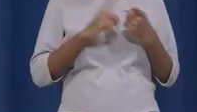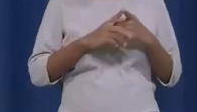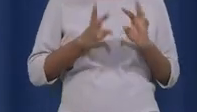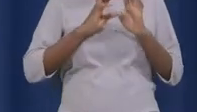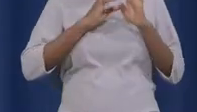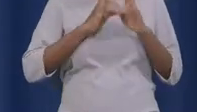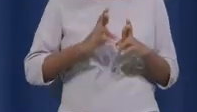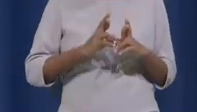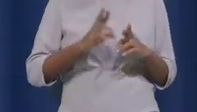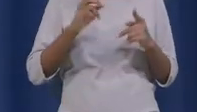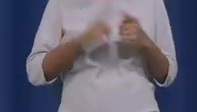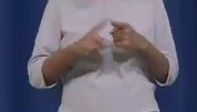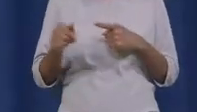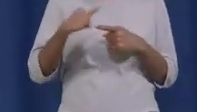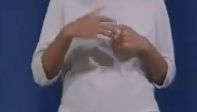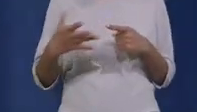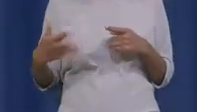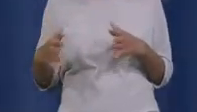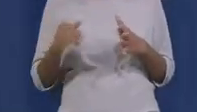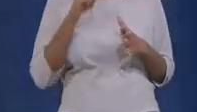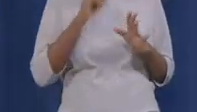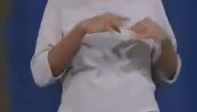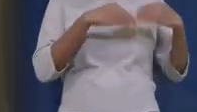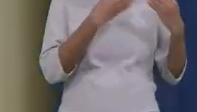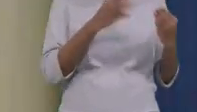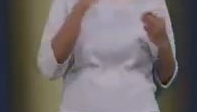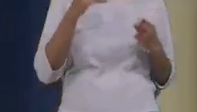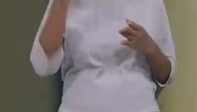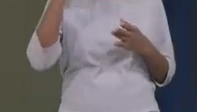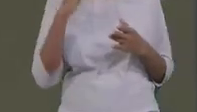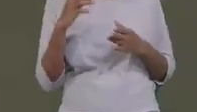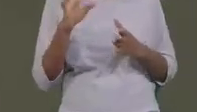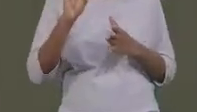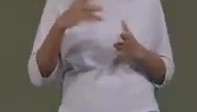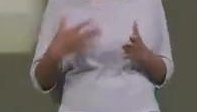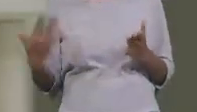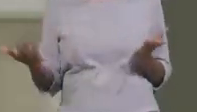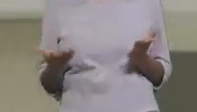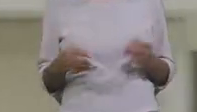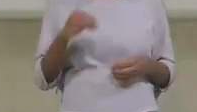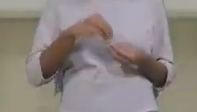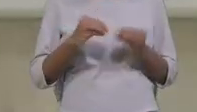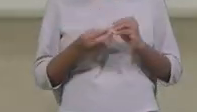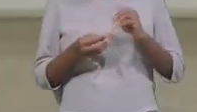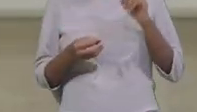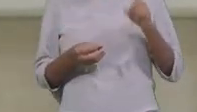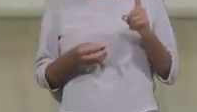Parce que tu ne veux pas répondre à quelque chose qui n'est pas donné par Dieu. Cette chose,